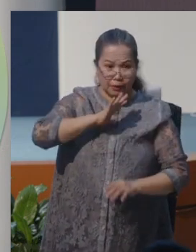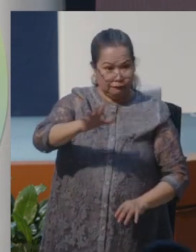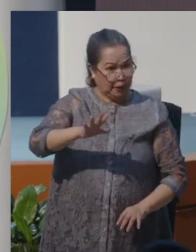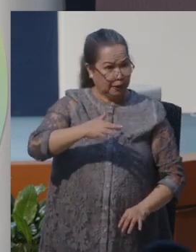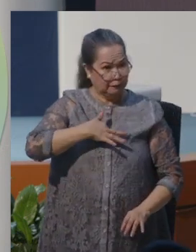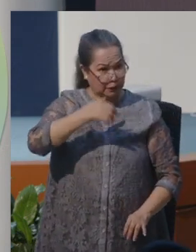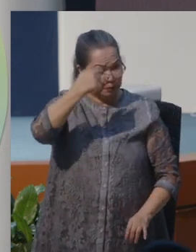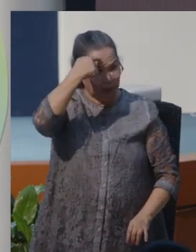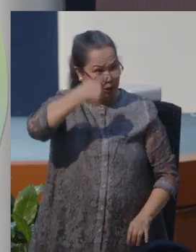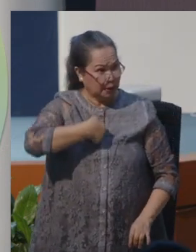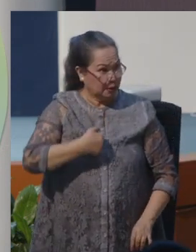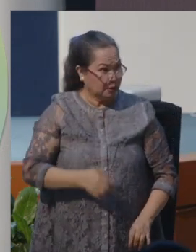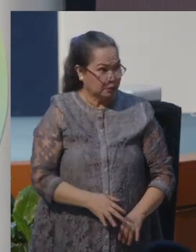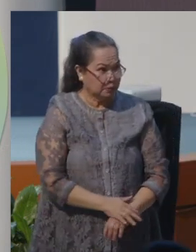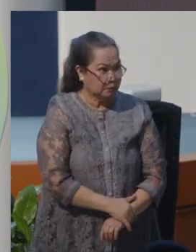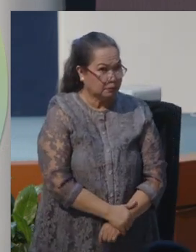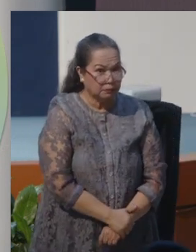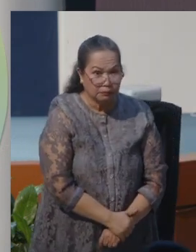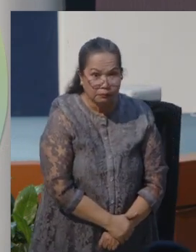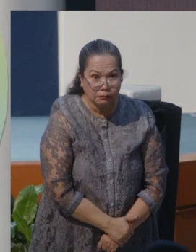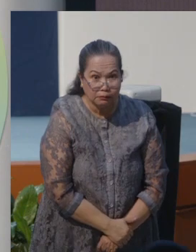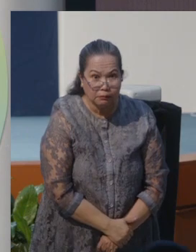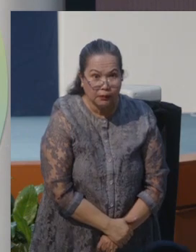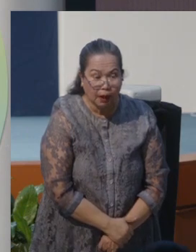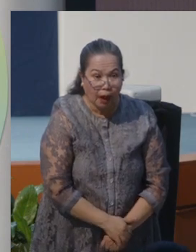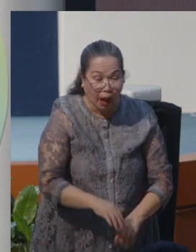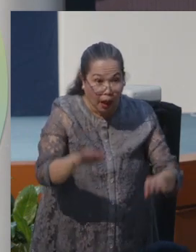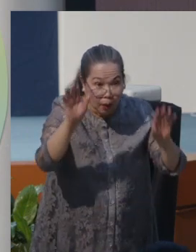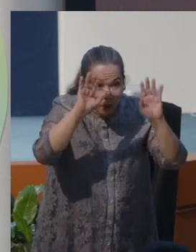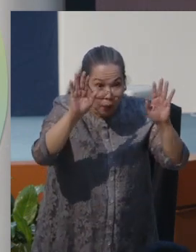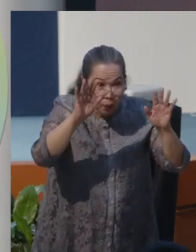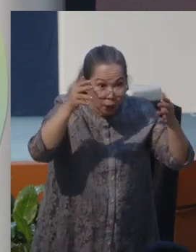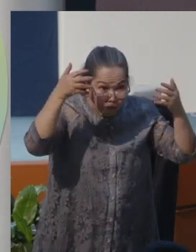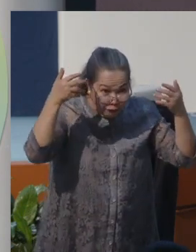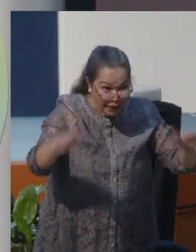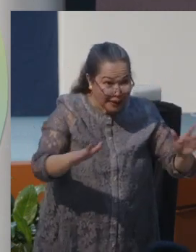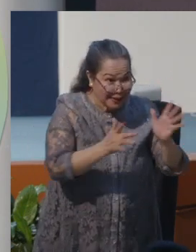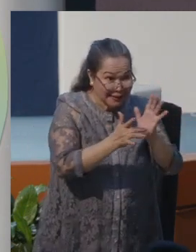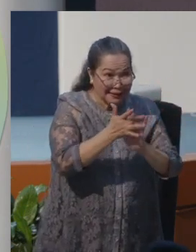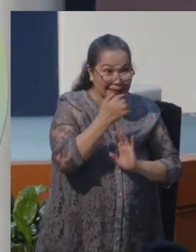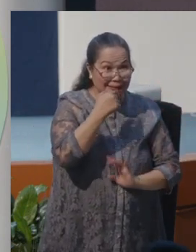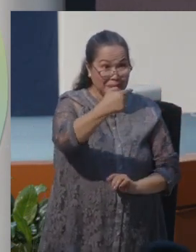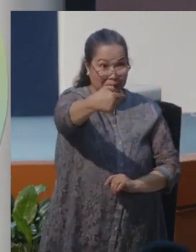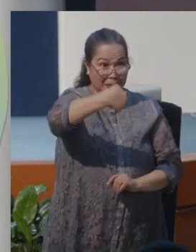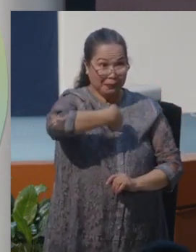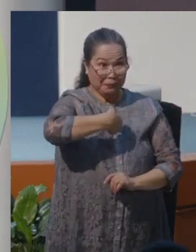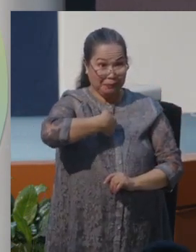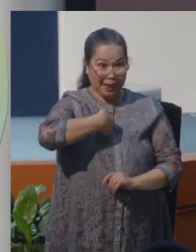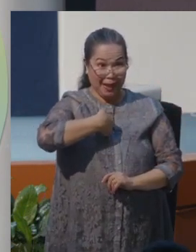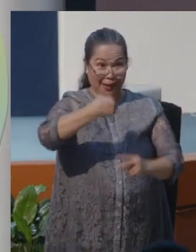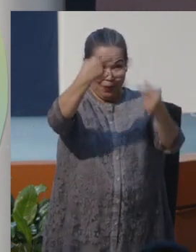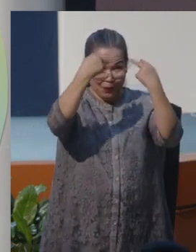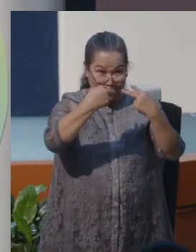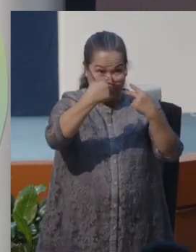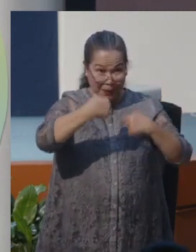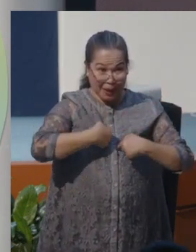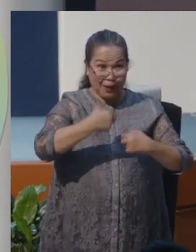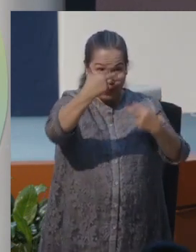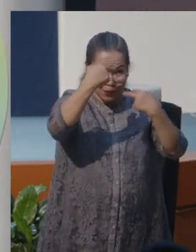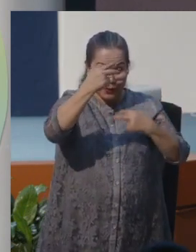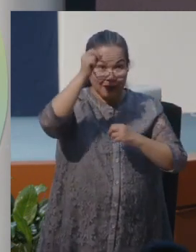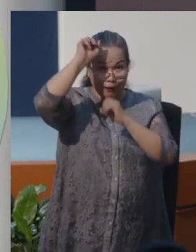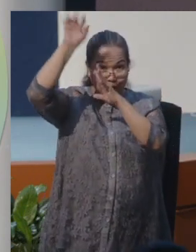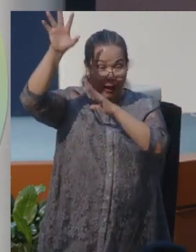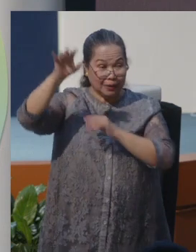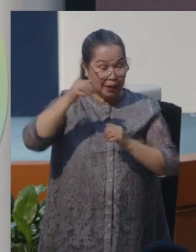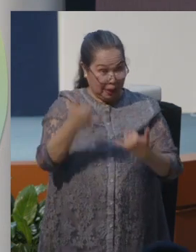us. Hello? Sinabi ko na nga, I am the way. If you've seen me, you've seen the Father. Tapos tatanong